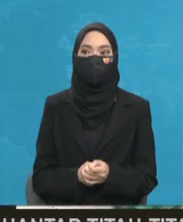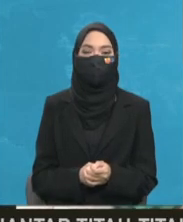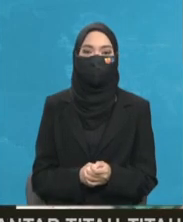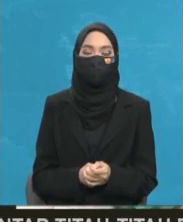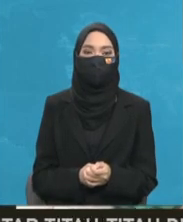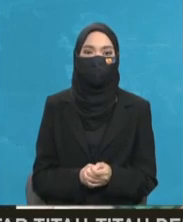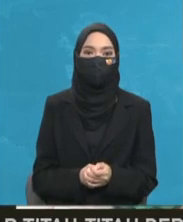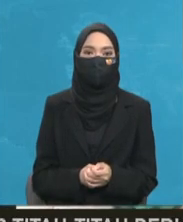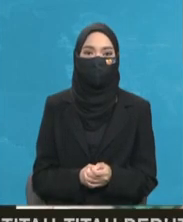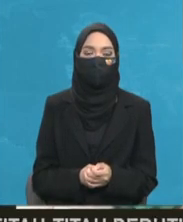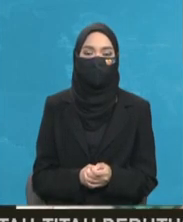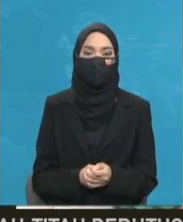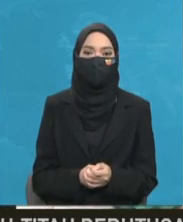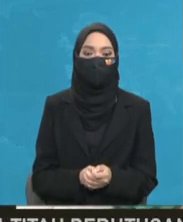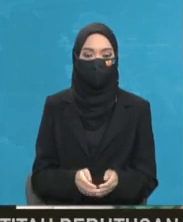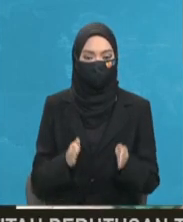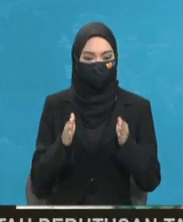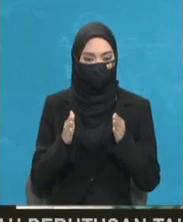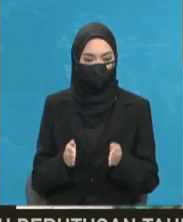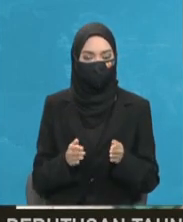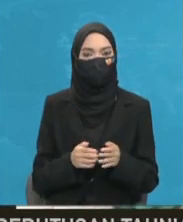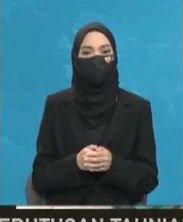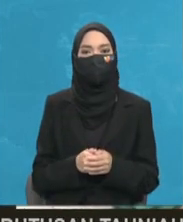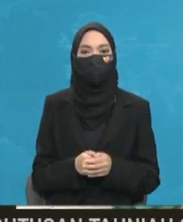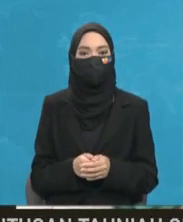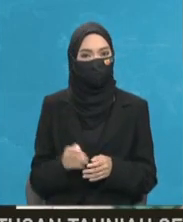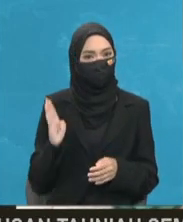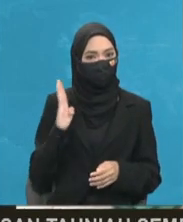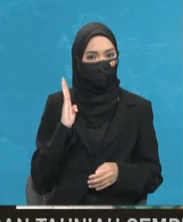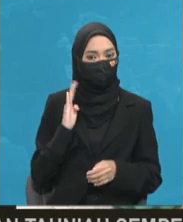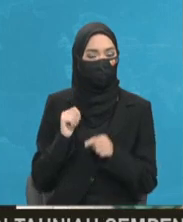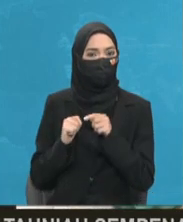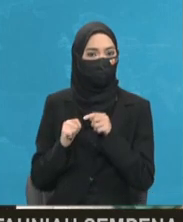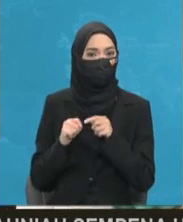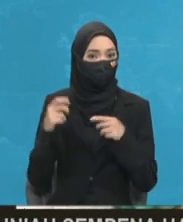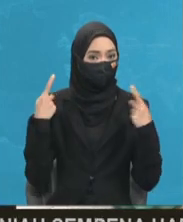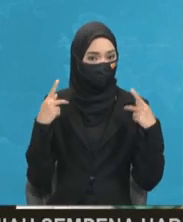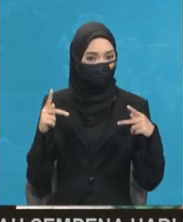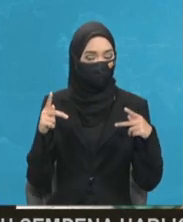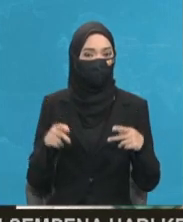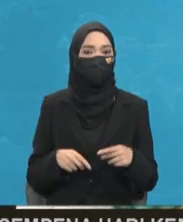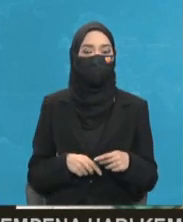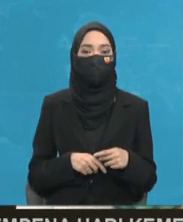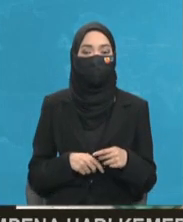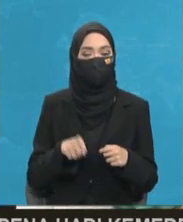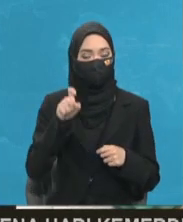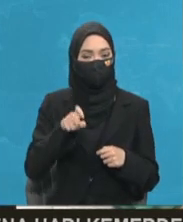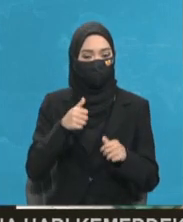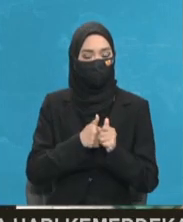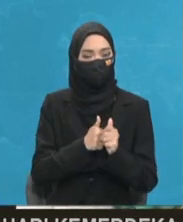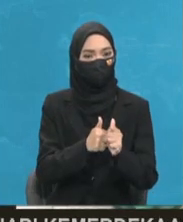Hai pihak pengurusan adalah juga dikehendaki mematuhi garis panduan atau sop